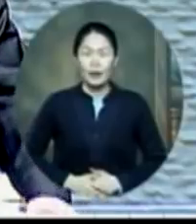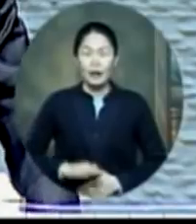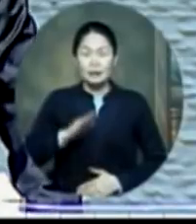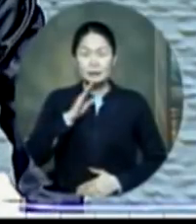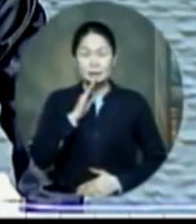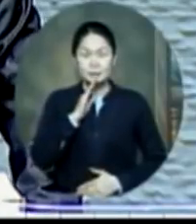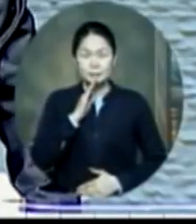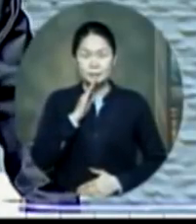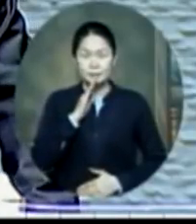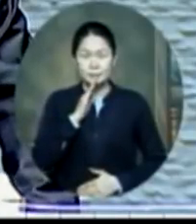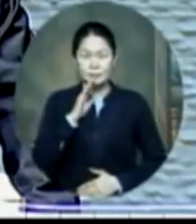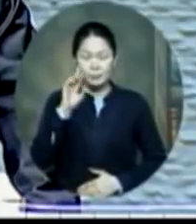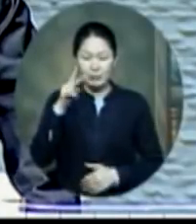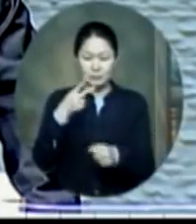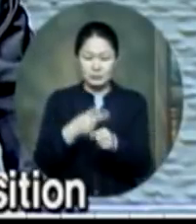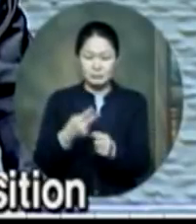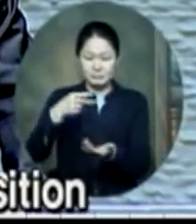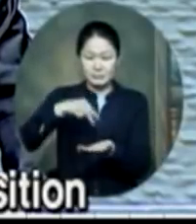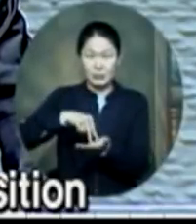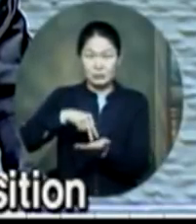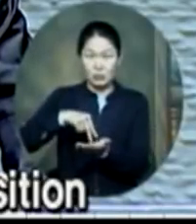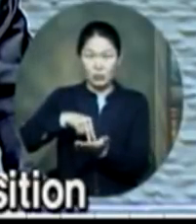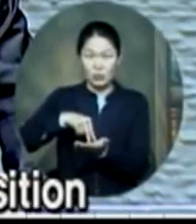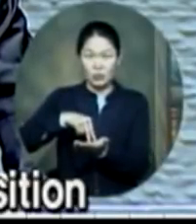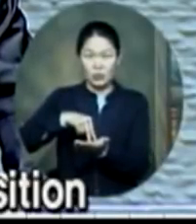사실 사도 바울의 입장에서는